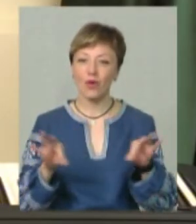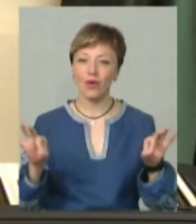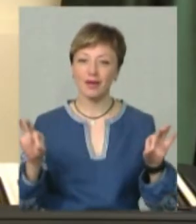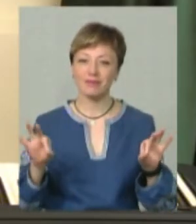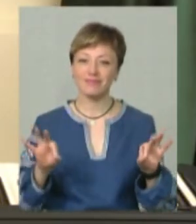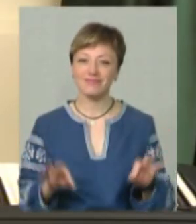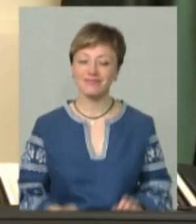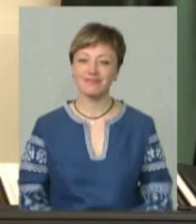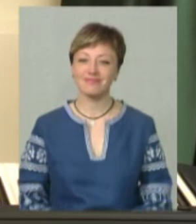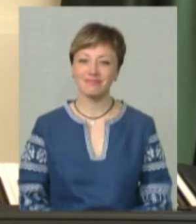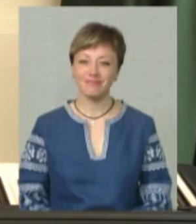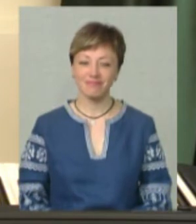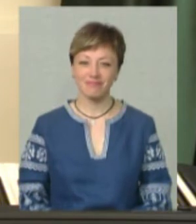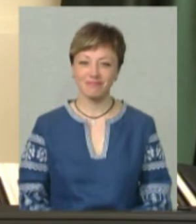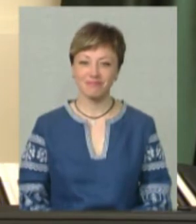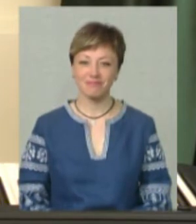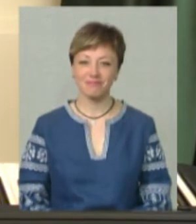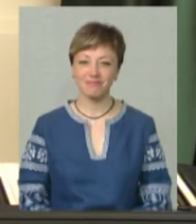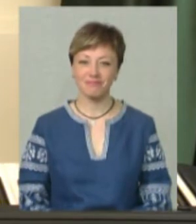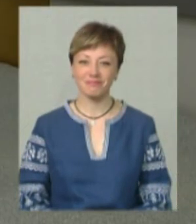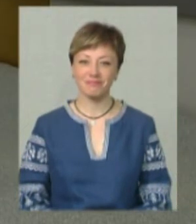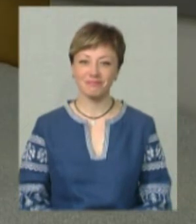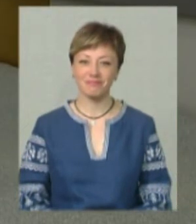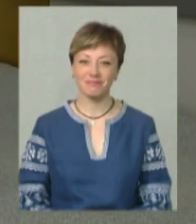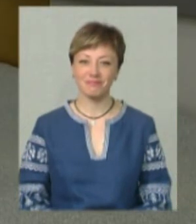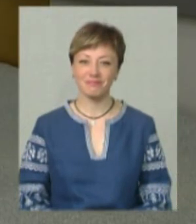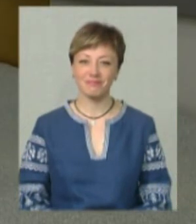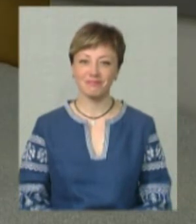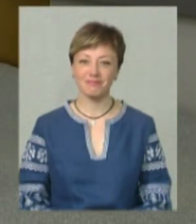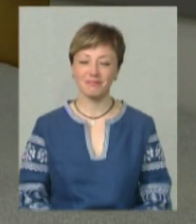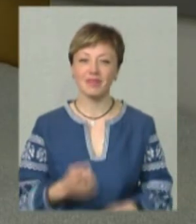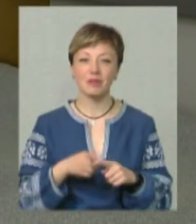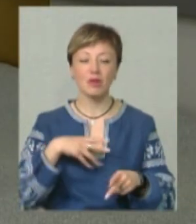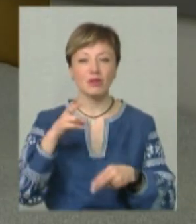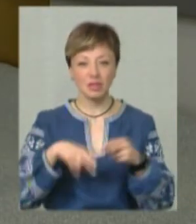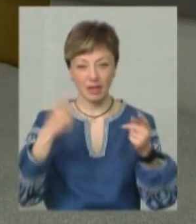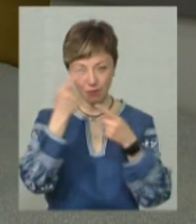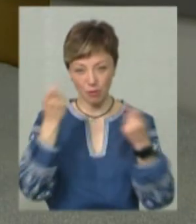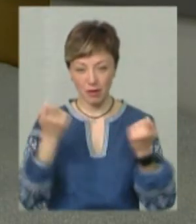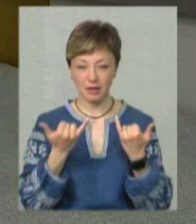Валерія Ковальчук, Дем'ян Цегольник. Новини на Суспільному. Хмельницький. Це була остання